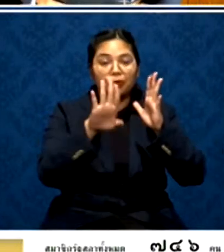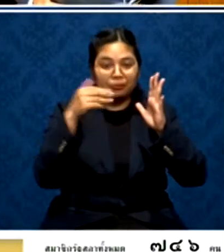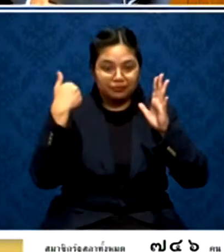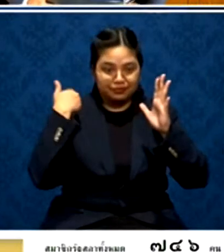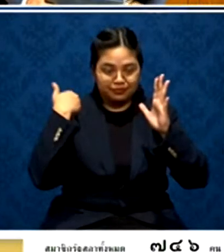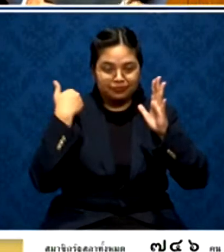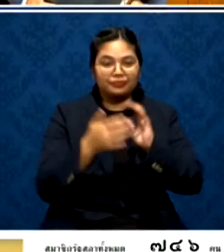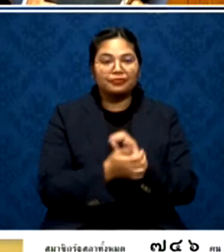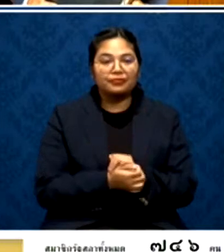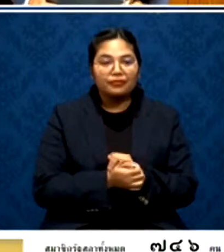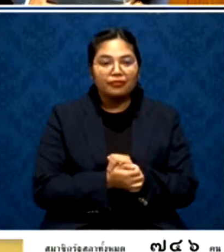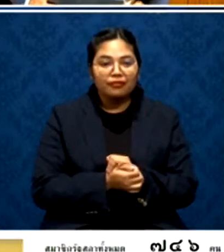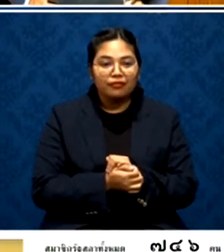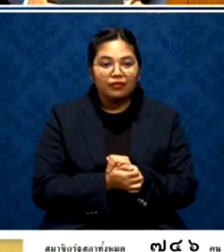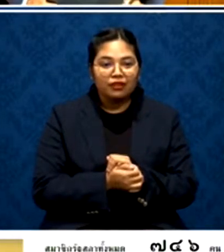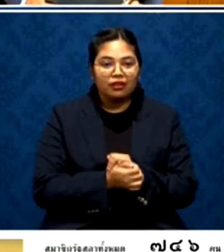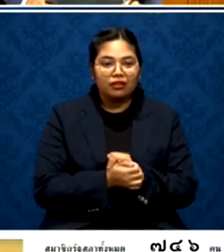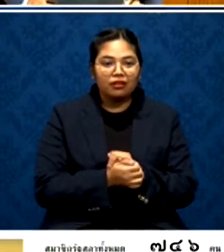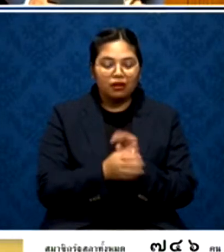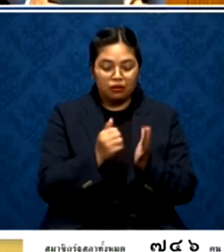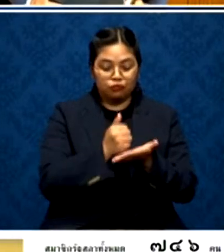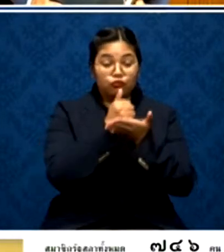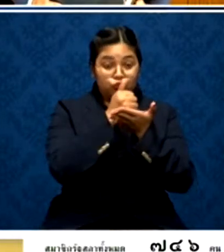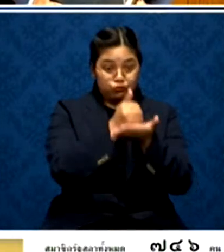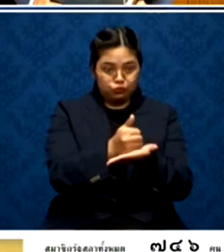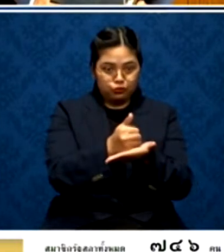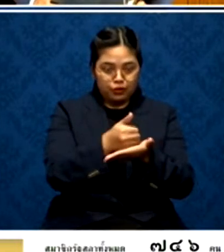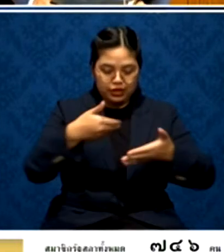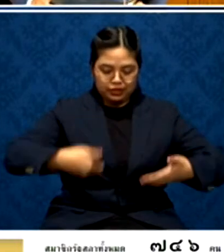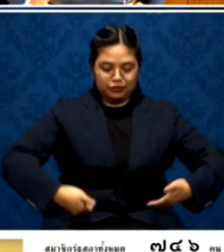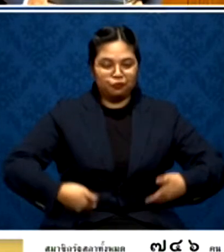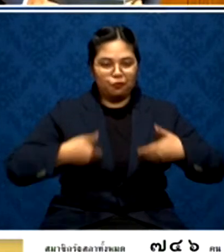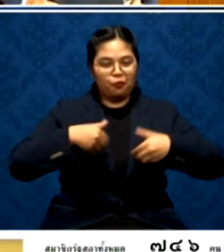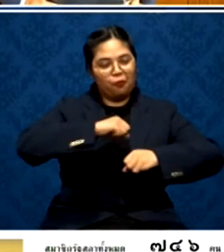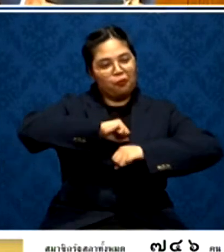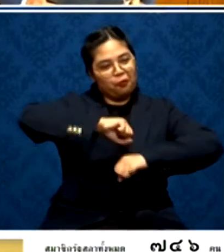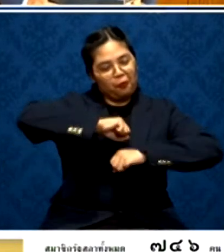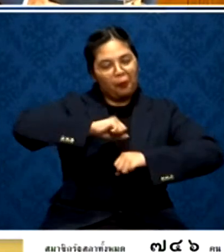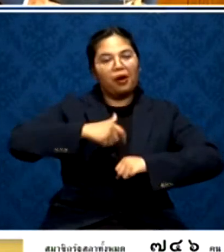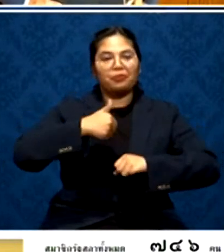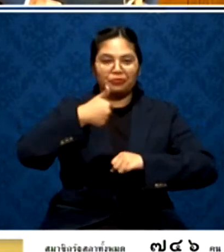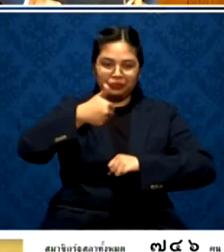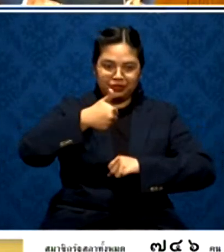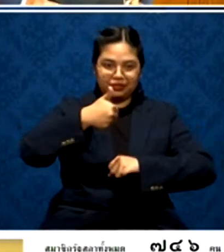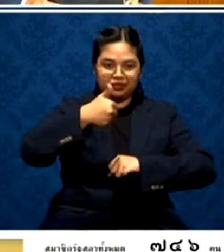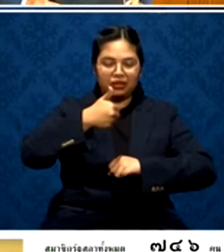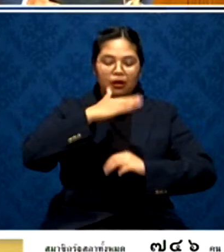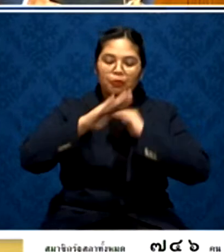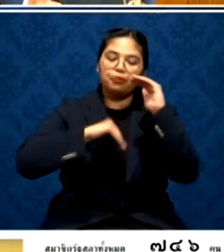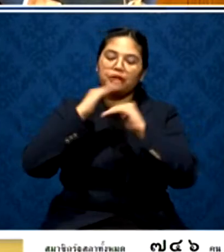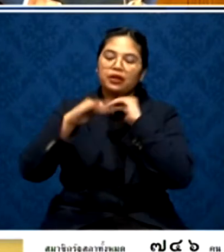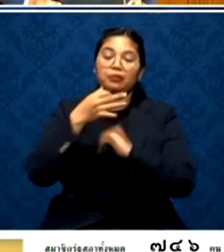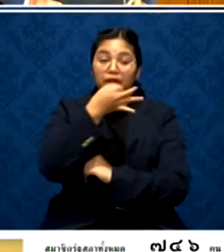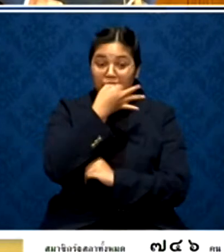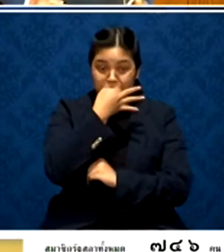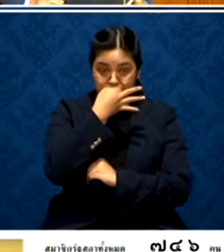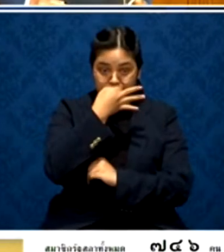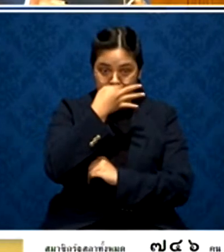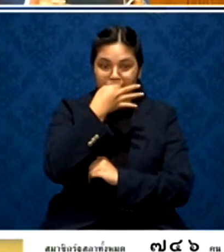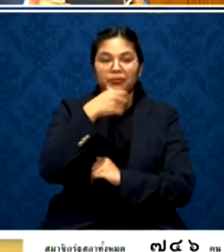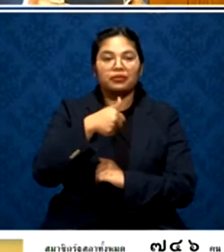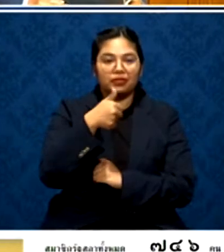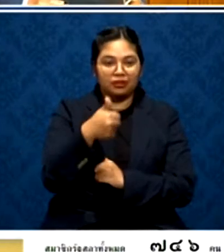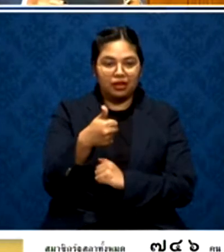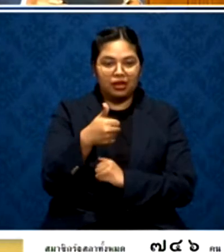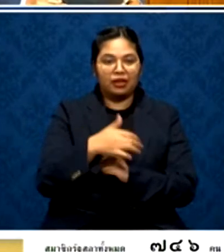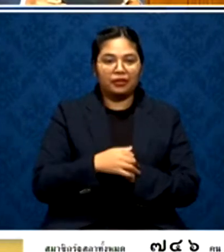ที่นอกจากจะช่วยเสริมสร้างสุขภาพที่ดีของประชาชนแล้วยังสามารถพัฒนาเป็นอาชีพทั้งในบทบาท